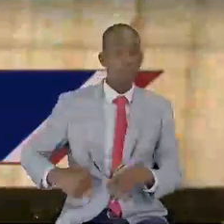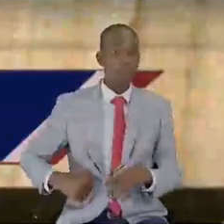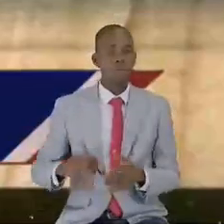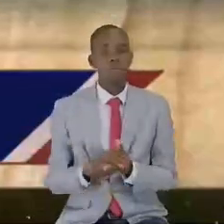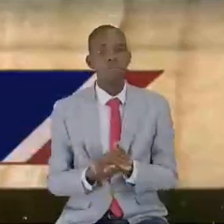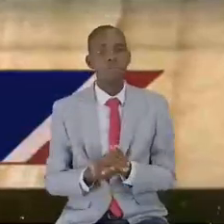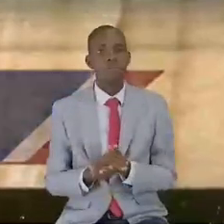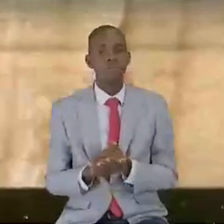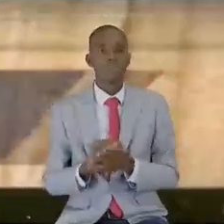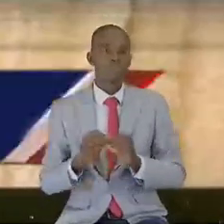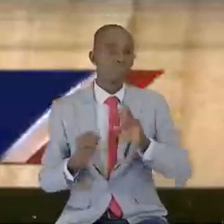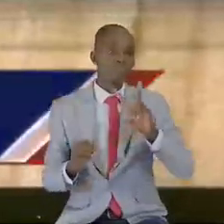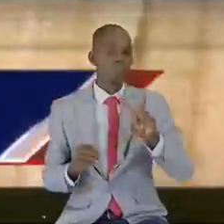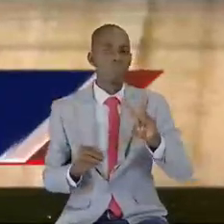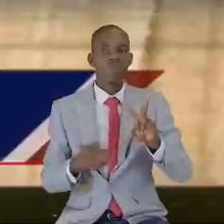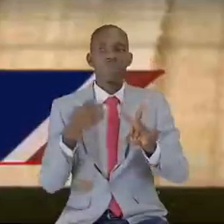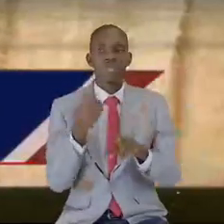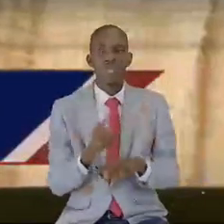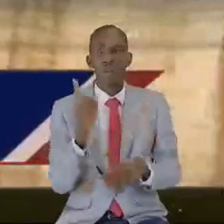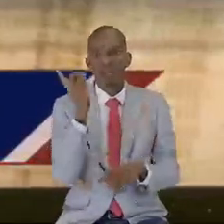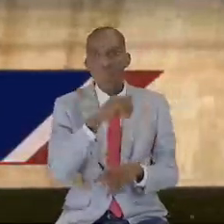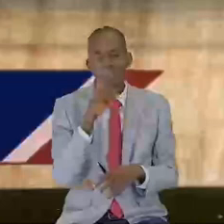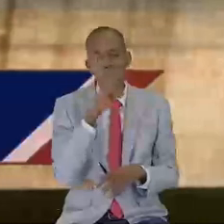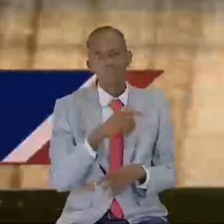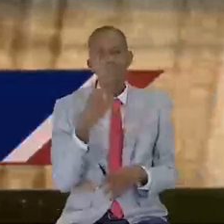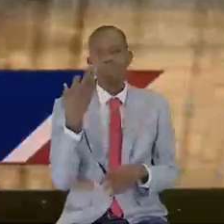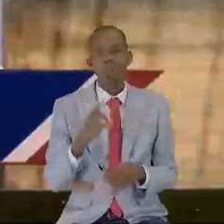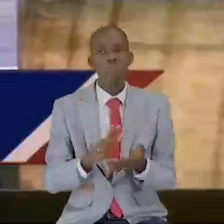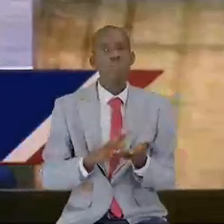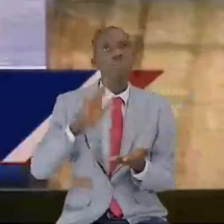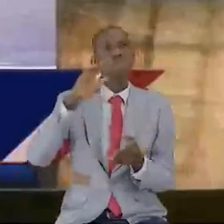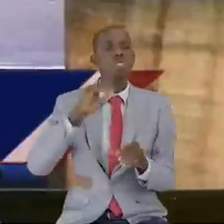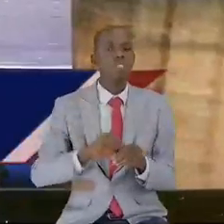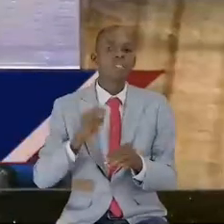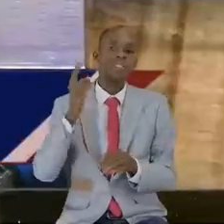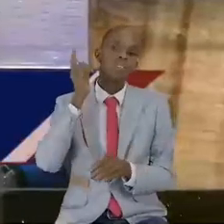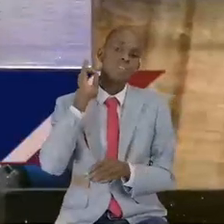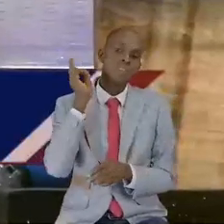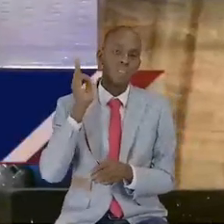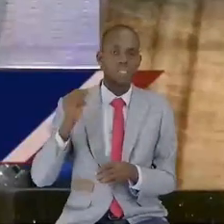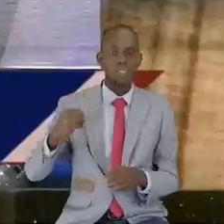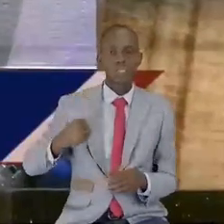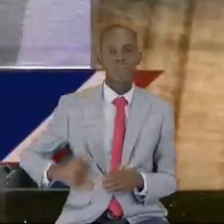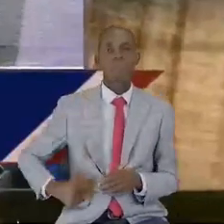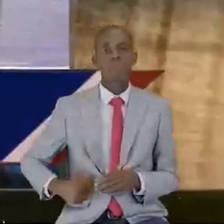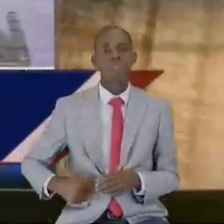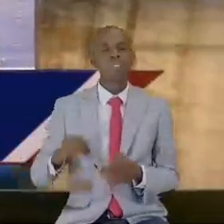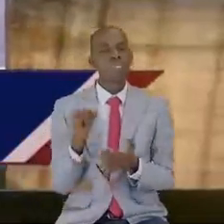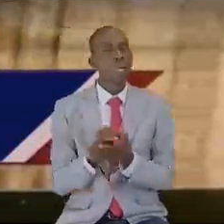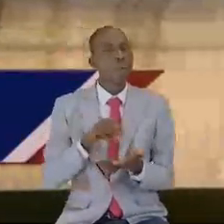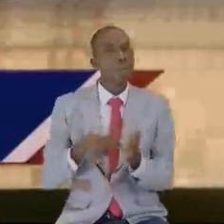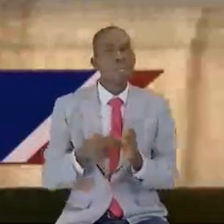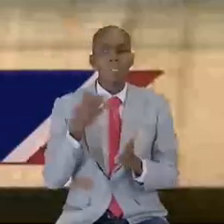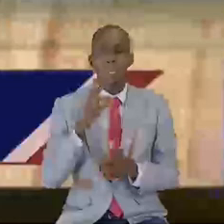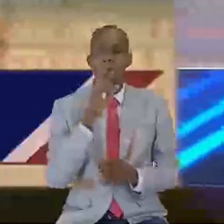Deuxième élément, la fausseté de se glorifier dans la circoncision historique. C'est-à-dire, il y a